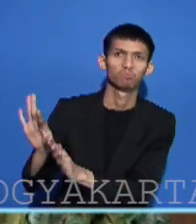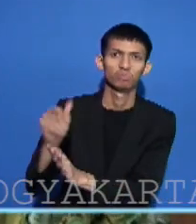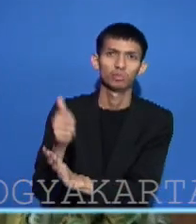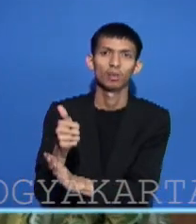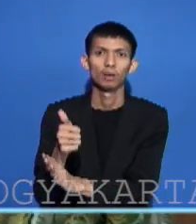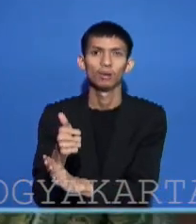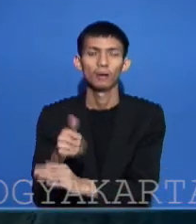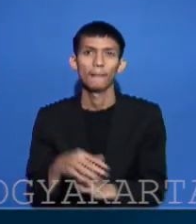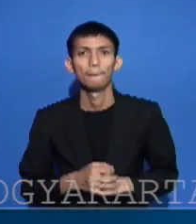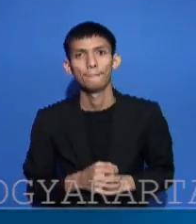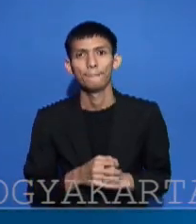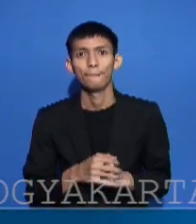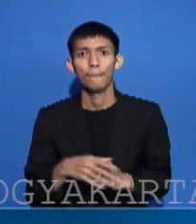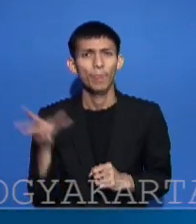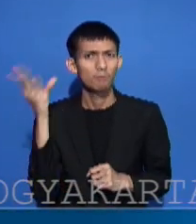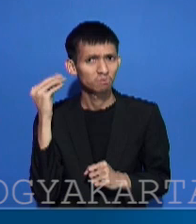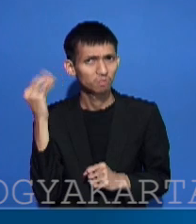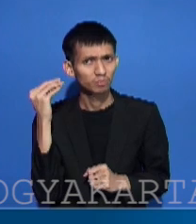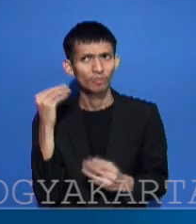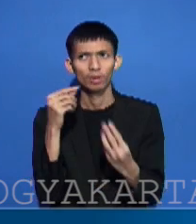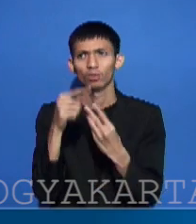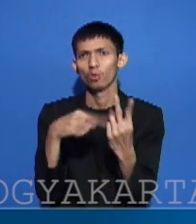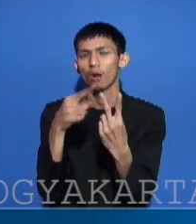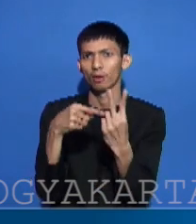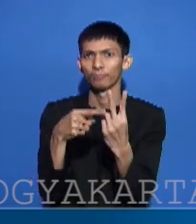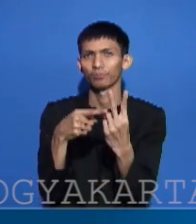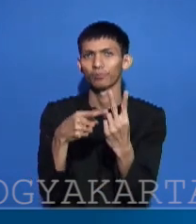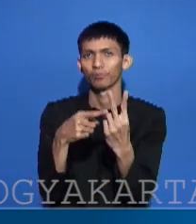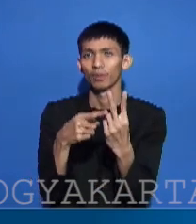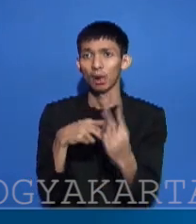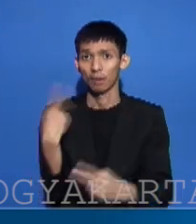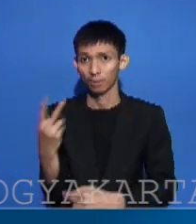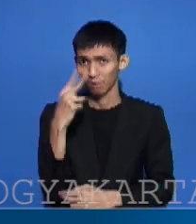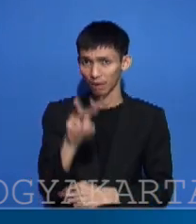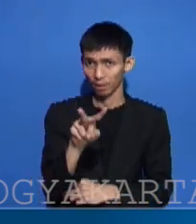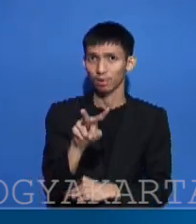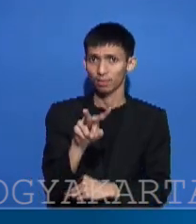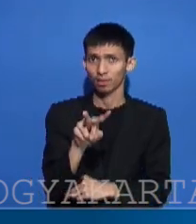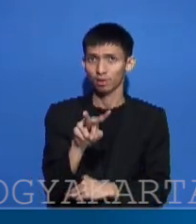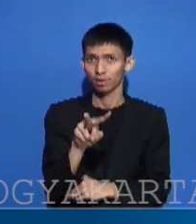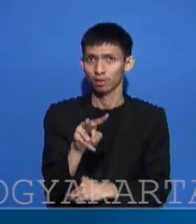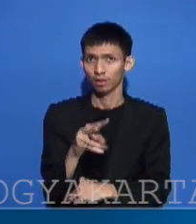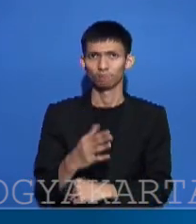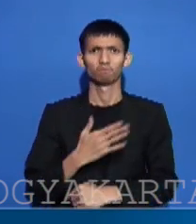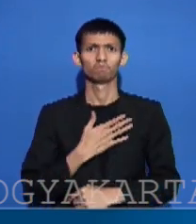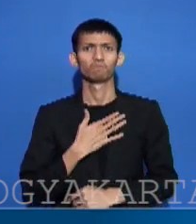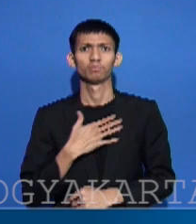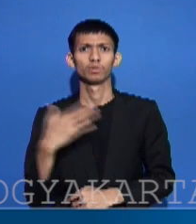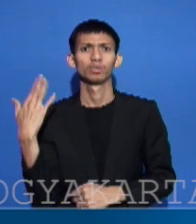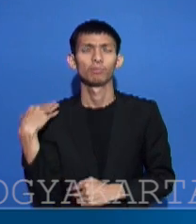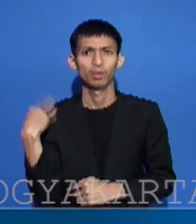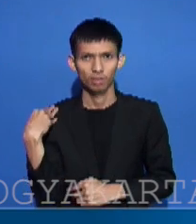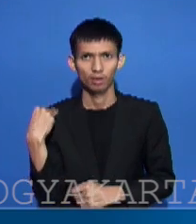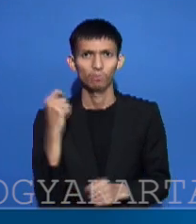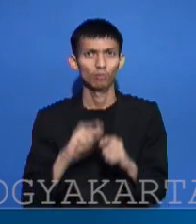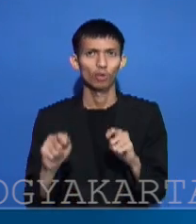Ada dua isu yang yang menjadi perhatian kami selaku pejabat pembuat akta tanah, yaitu